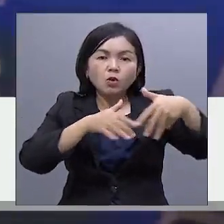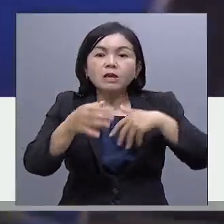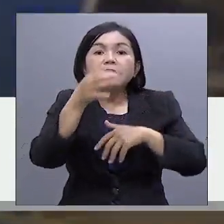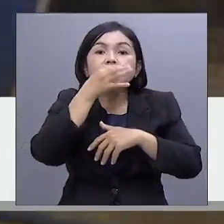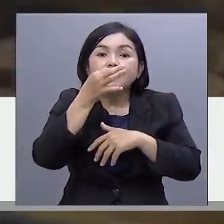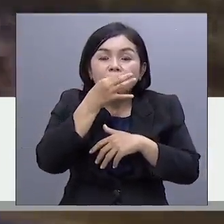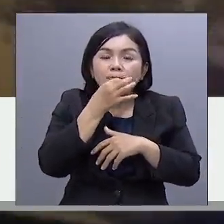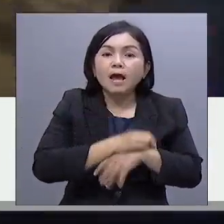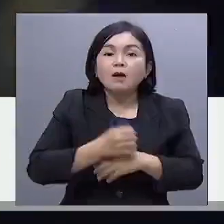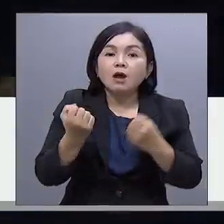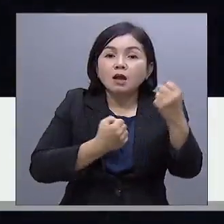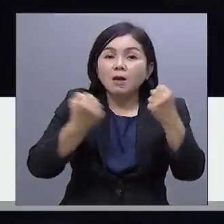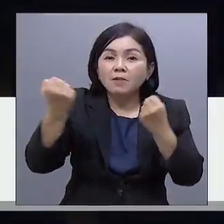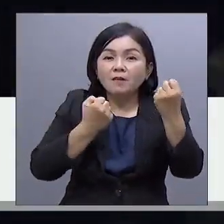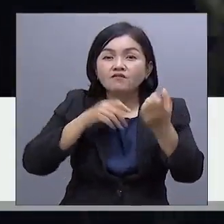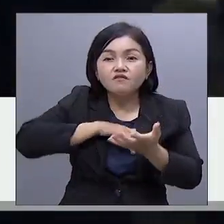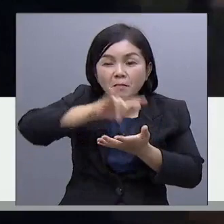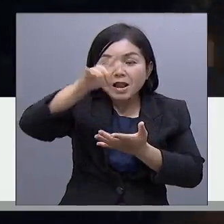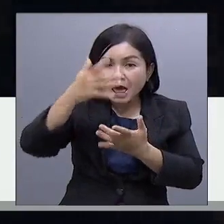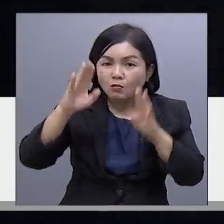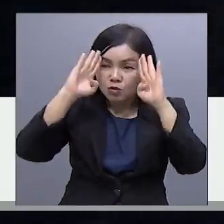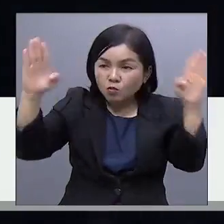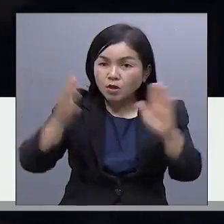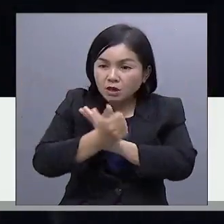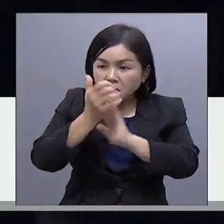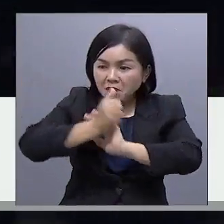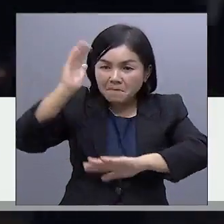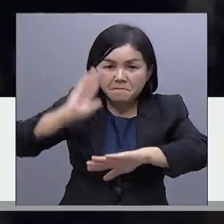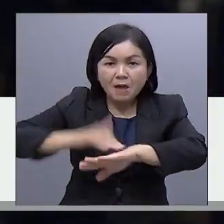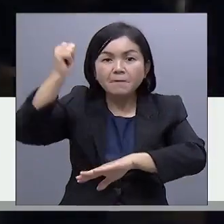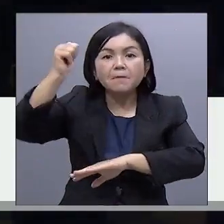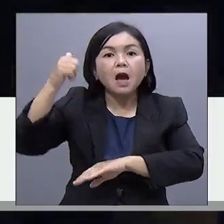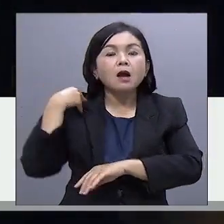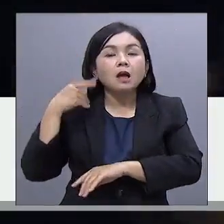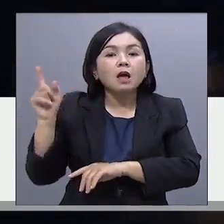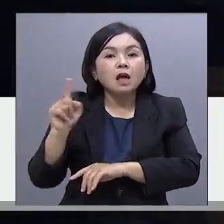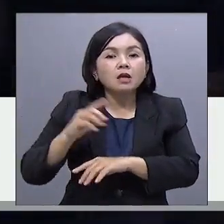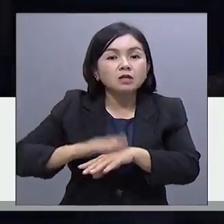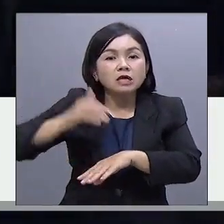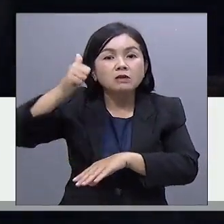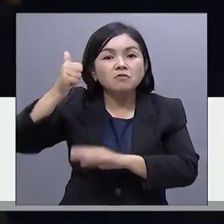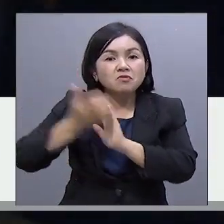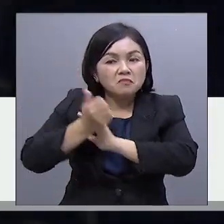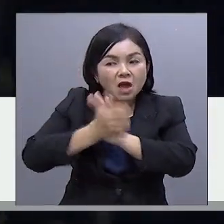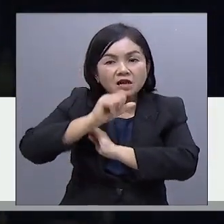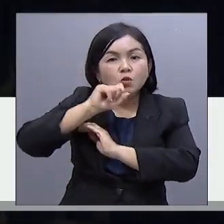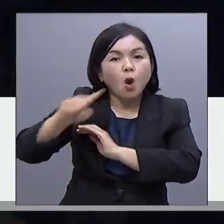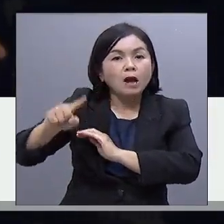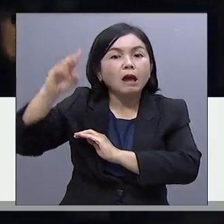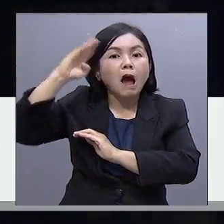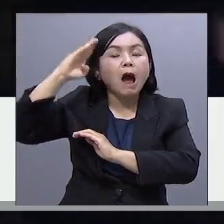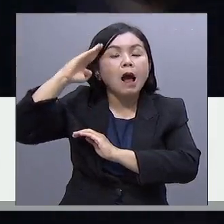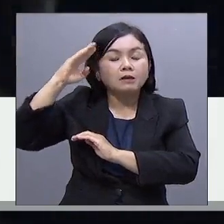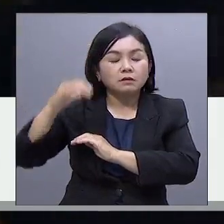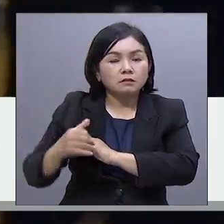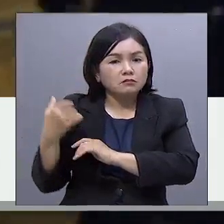อาชีพเป็นนักบินอยู่แล้วมีความสามารถมีประสบการณ์มากกว่านักบินที่ประจำการในกองทัพด้วยซ้ำนะคะคนเหล่า